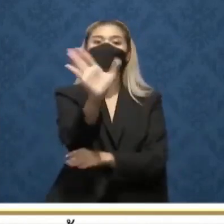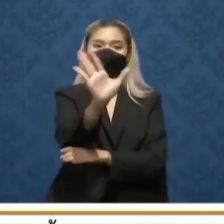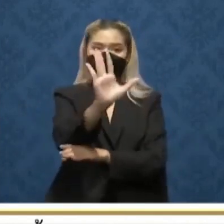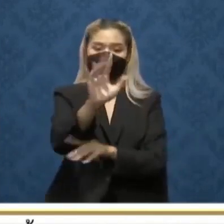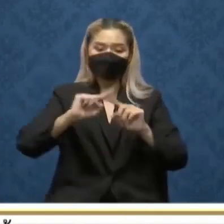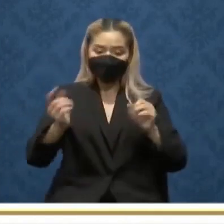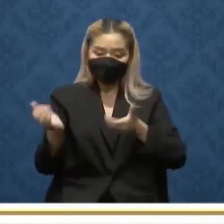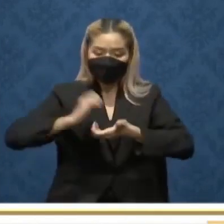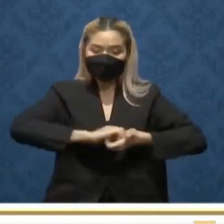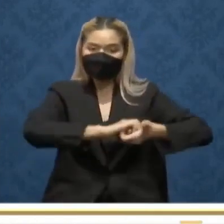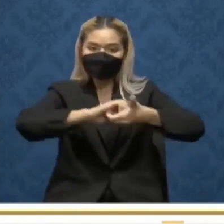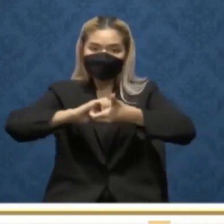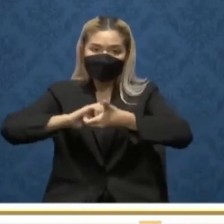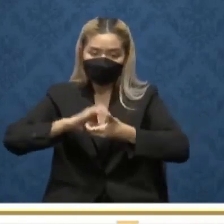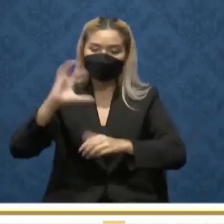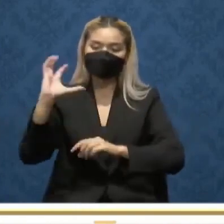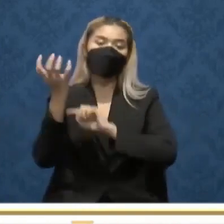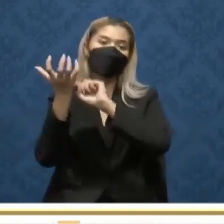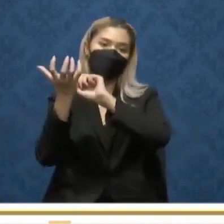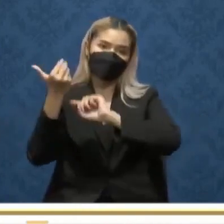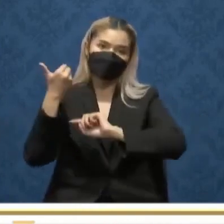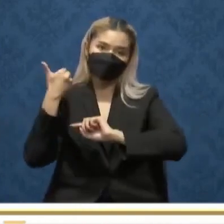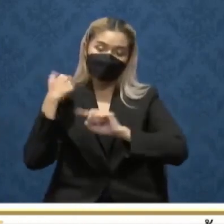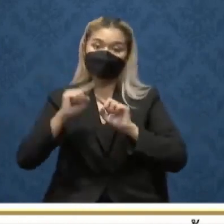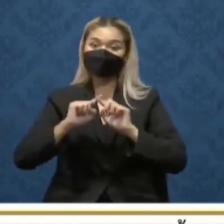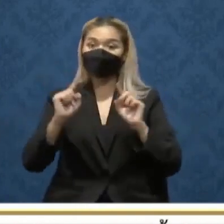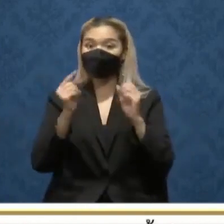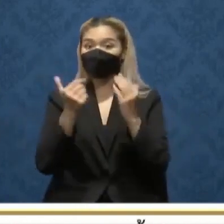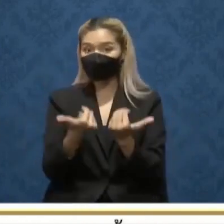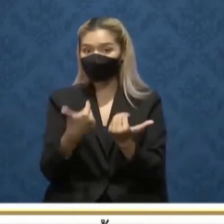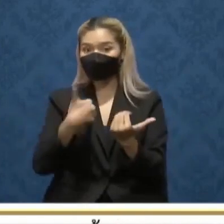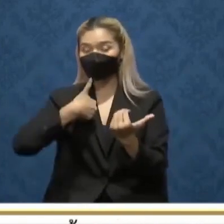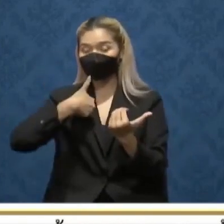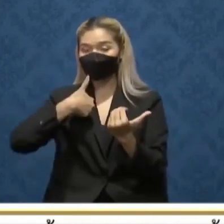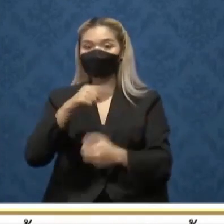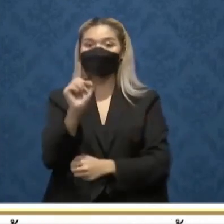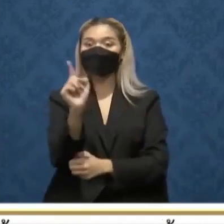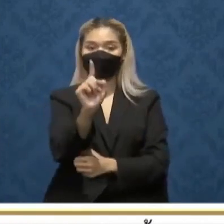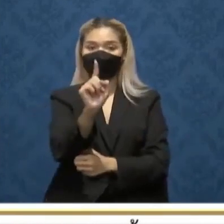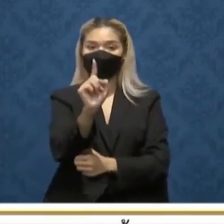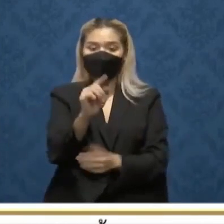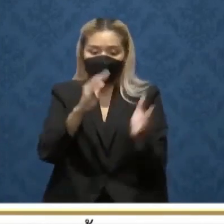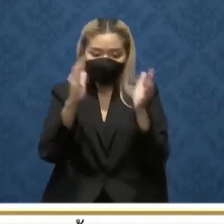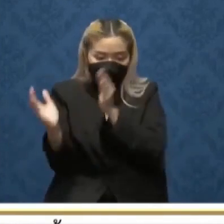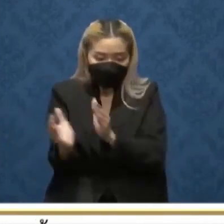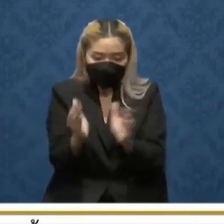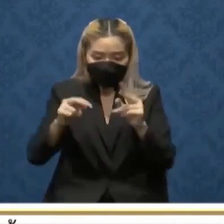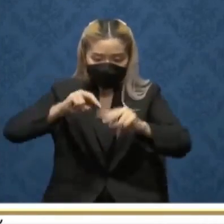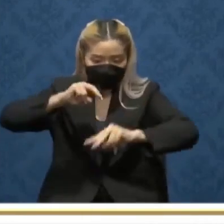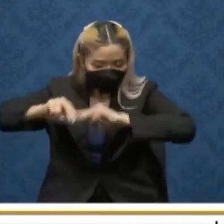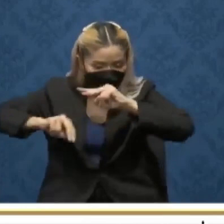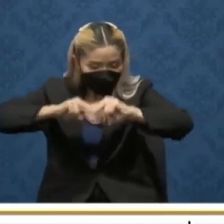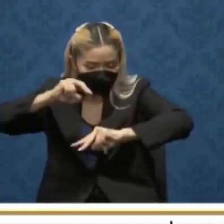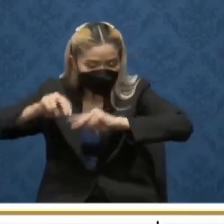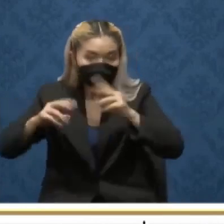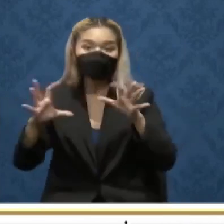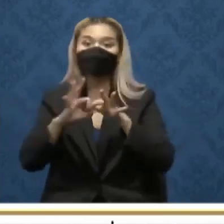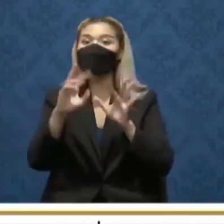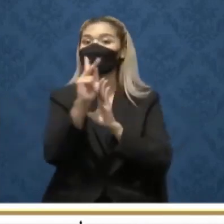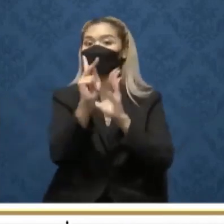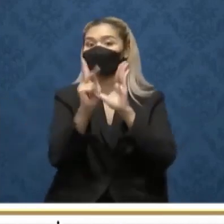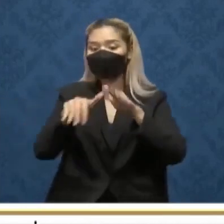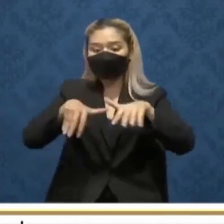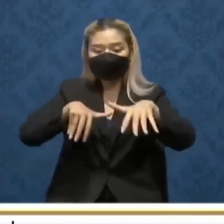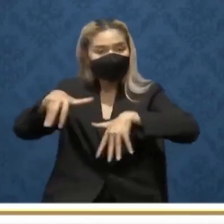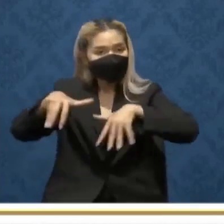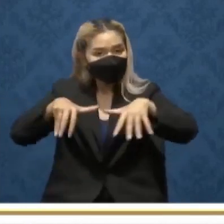มมือระหว่างประเทศด้วยสิ่งที่ผมอยากจะนำเสนอคือกระบวนการตรวจสอบนิติบัญญัติที่ประชาชนสื่อมวลช